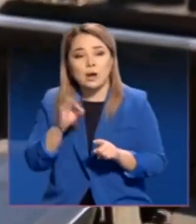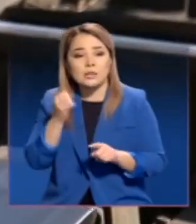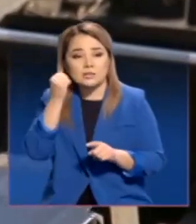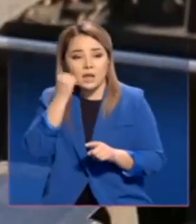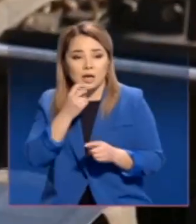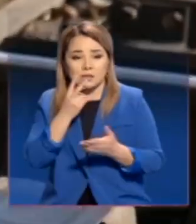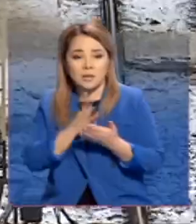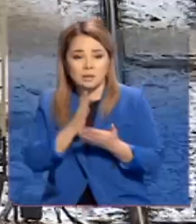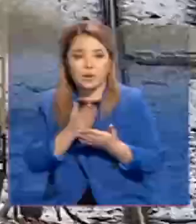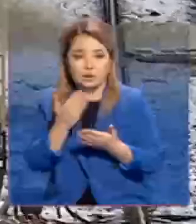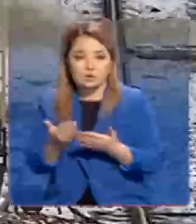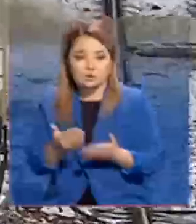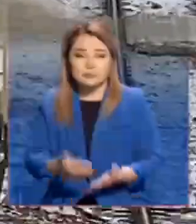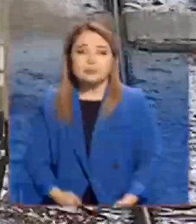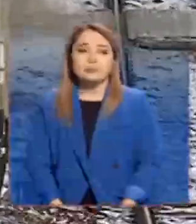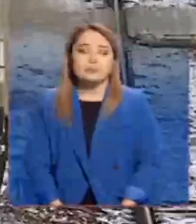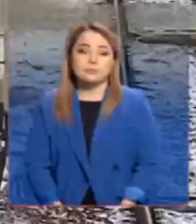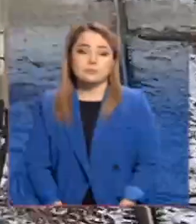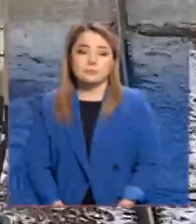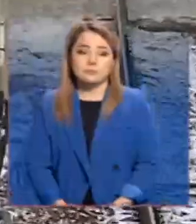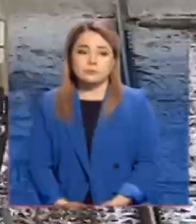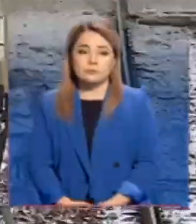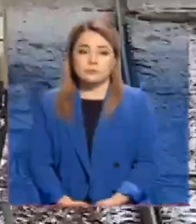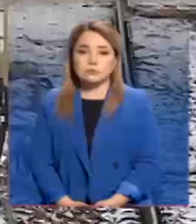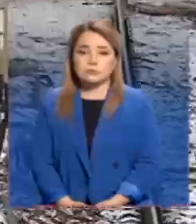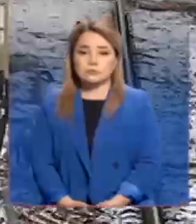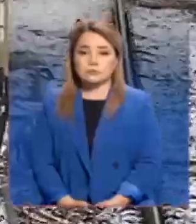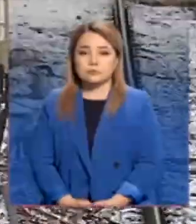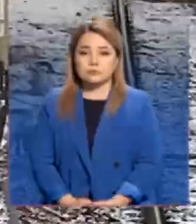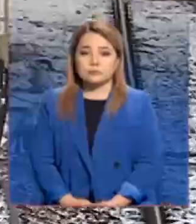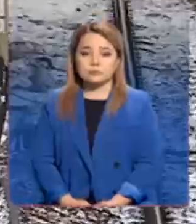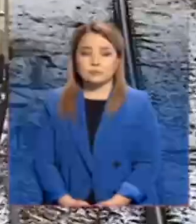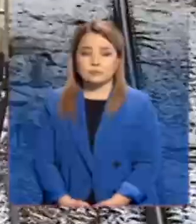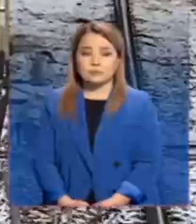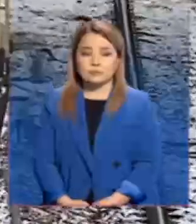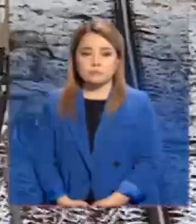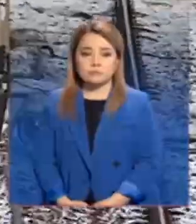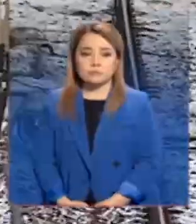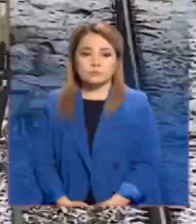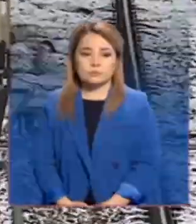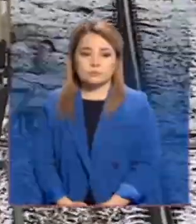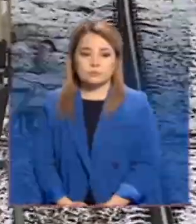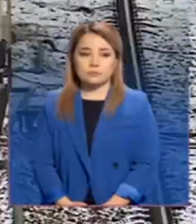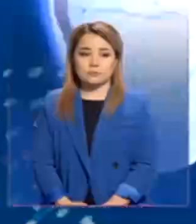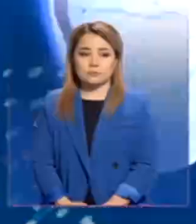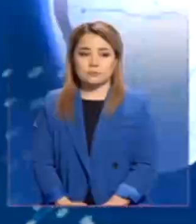астамы ескірген. Амангелді Сейтхан, Сұңқарбек Қайсин, Апта.